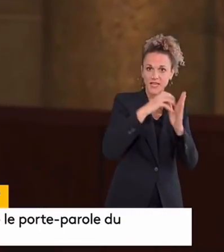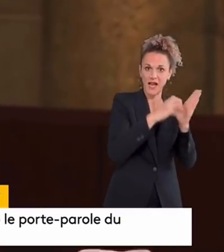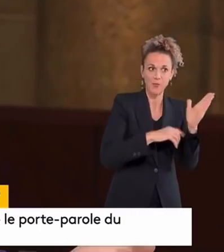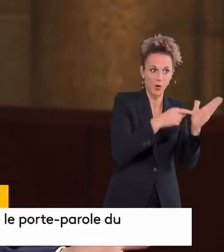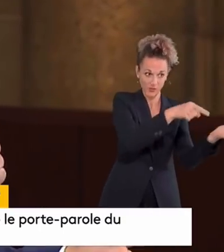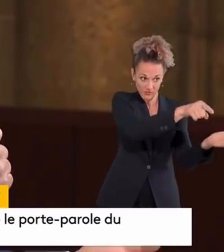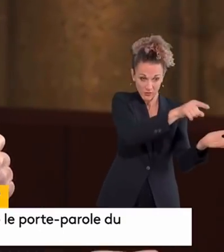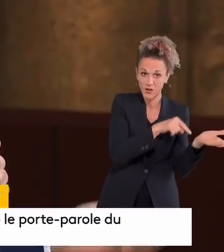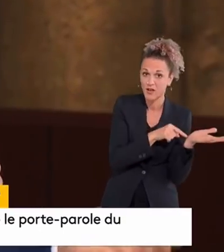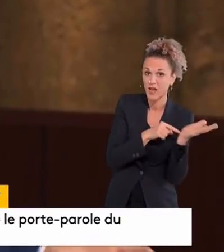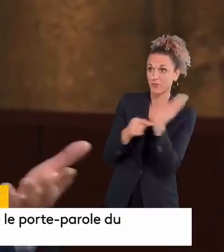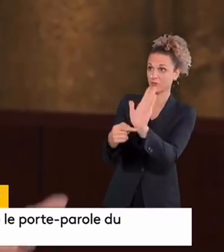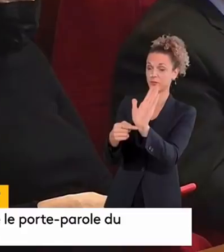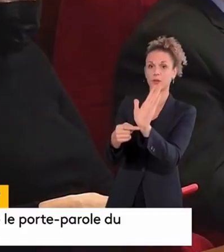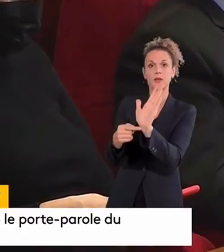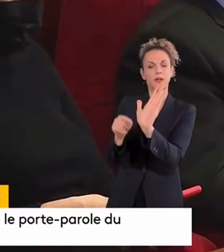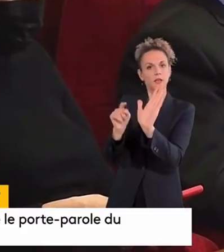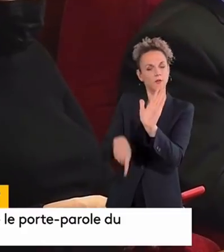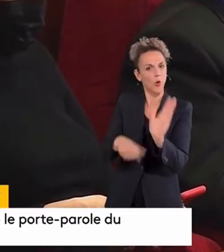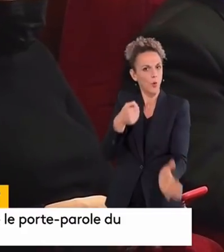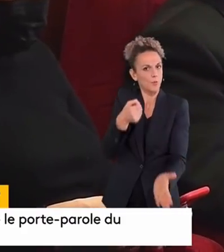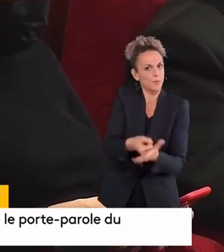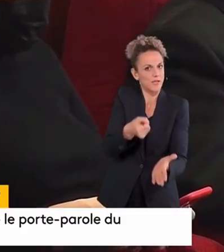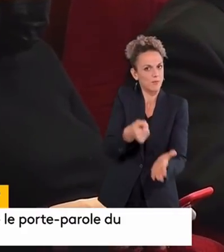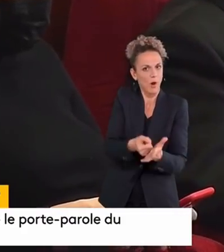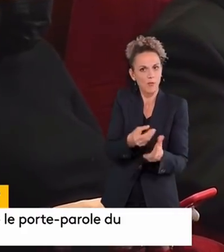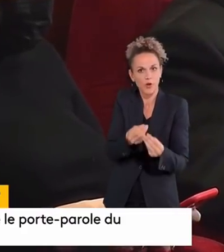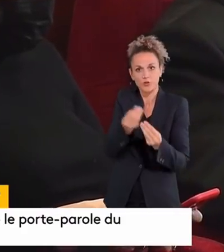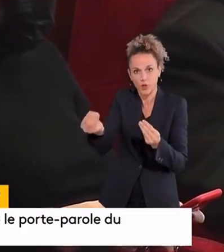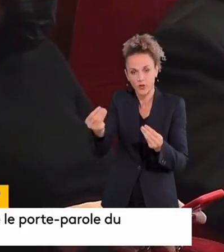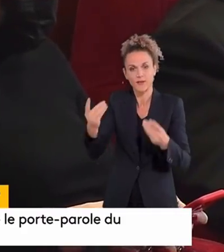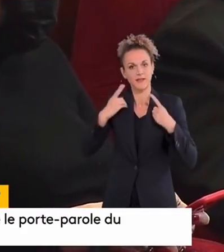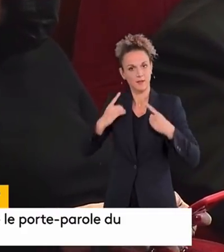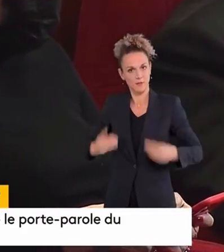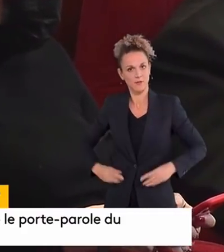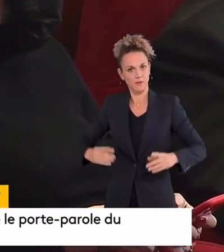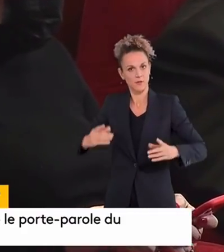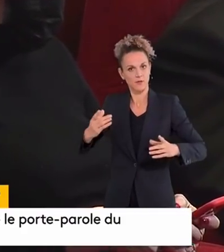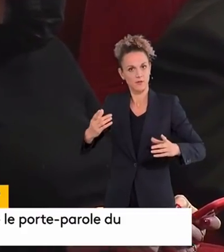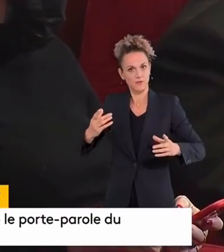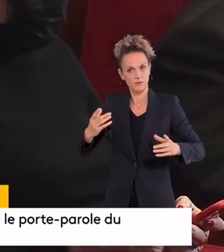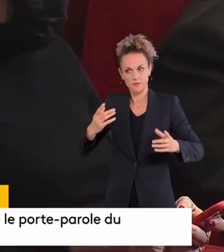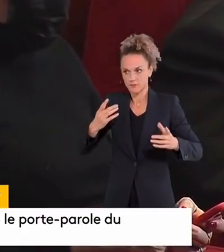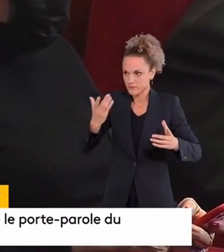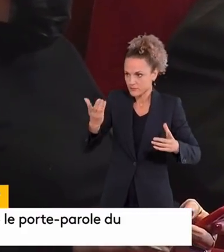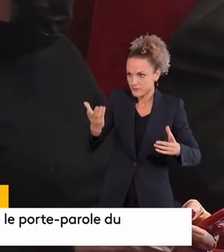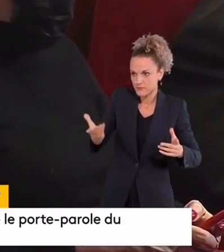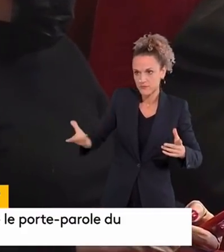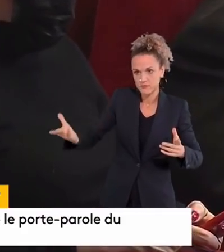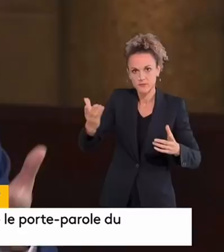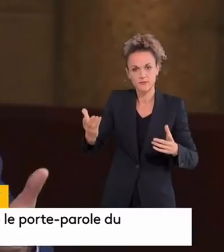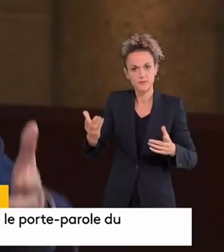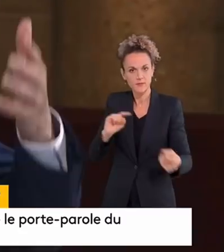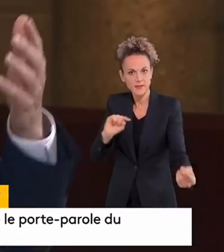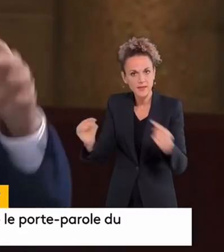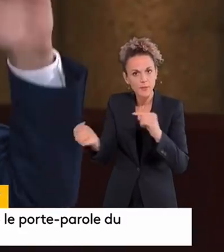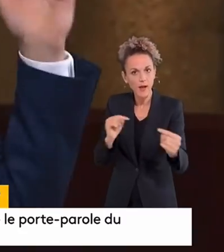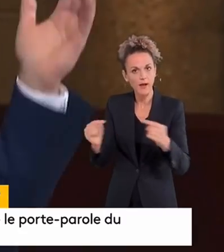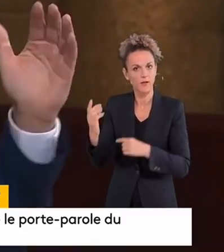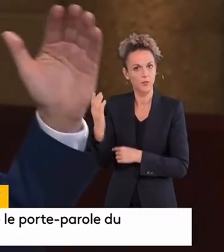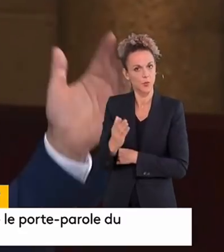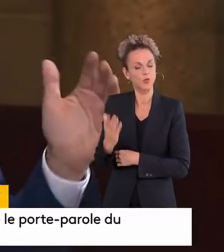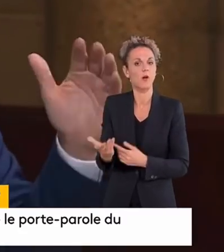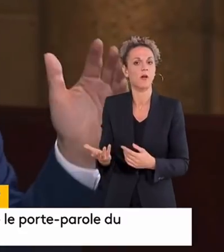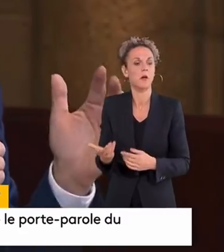fois être au moins débattus au Parlement. Et que parfois, c'est tout